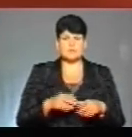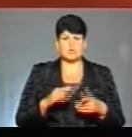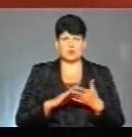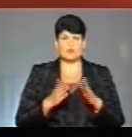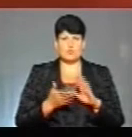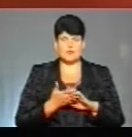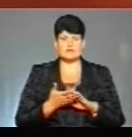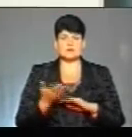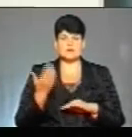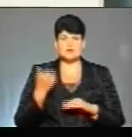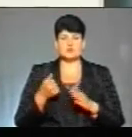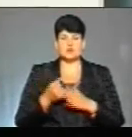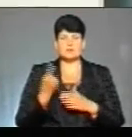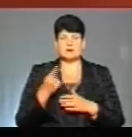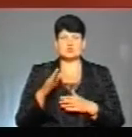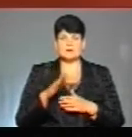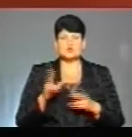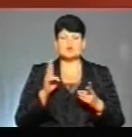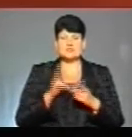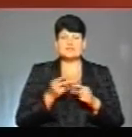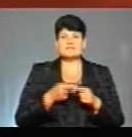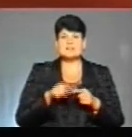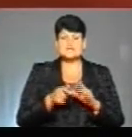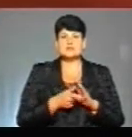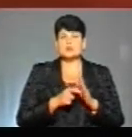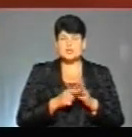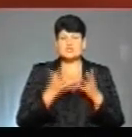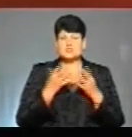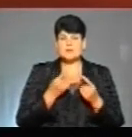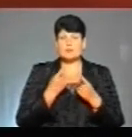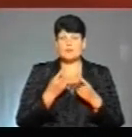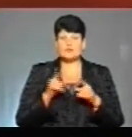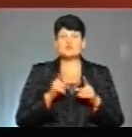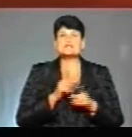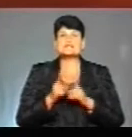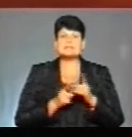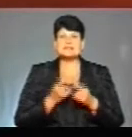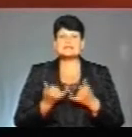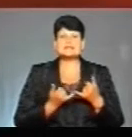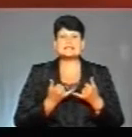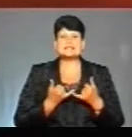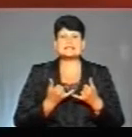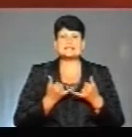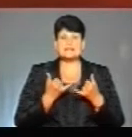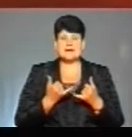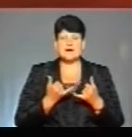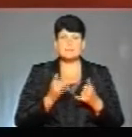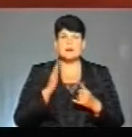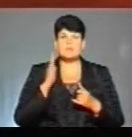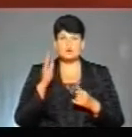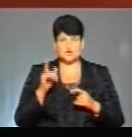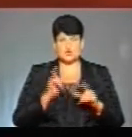вами, що повернемося ще до 1 вересня, зустрінемося у цій студії і проговоримо, що зміниться для абітурієнтів і майбутніх, власне,